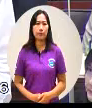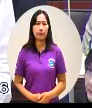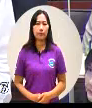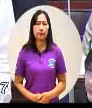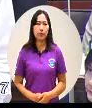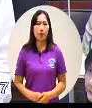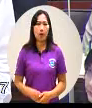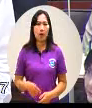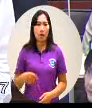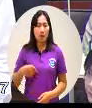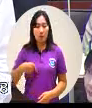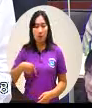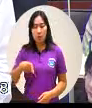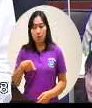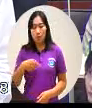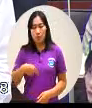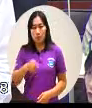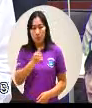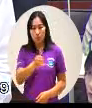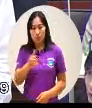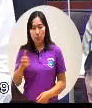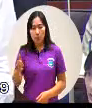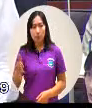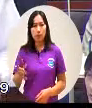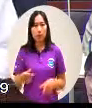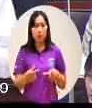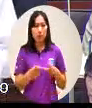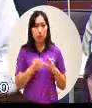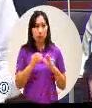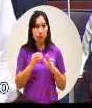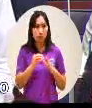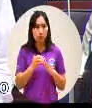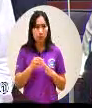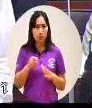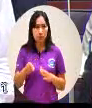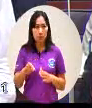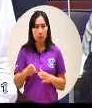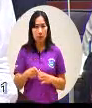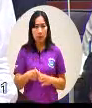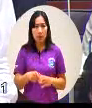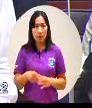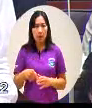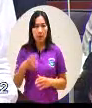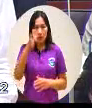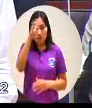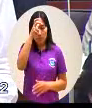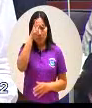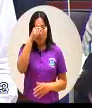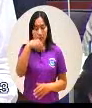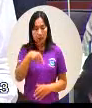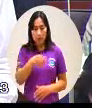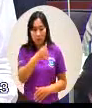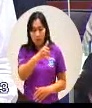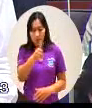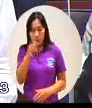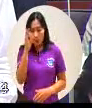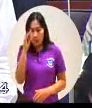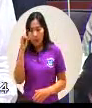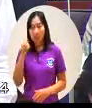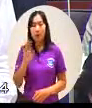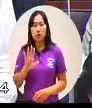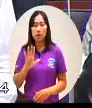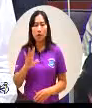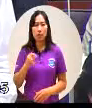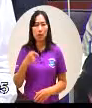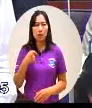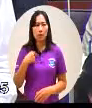到现地哈，跟七公所还有分局都已经会看过，会看之后我们会再进一步来做相关的了解。我想刚才